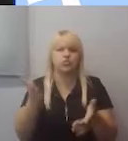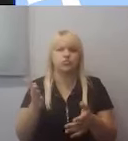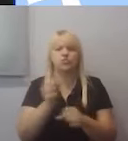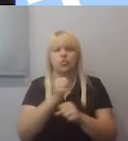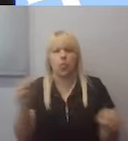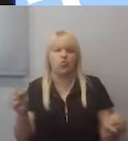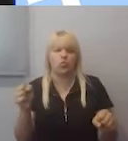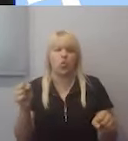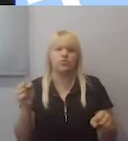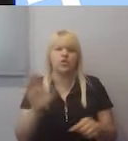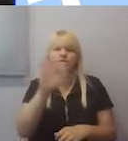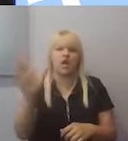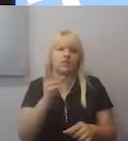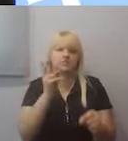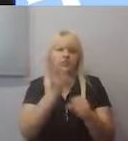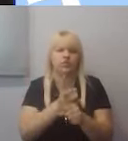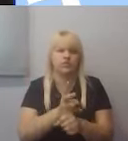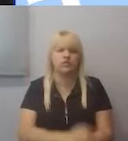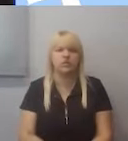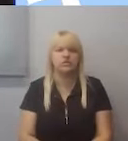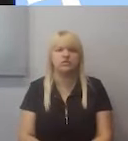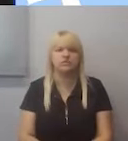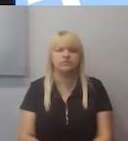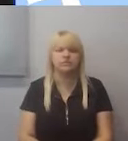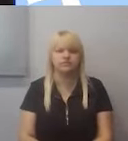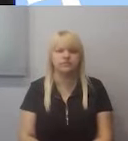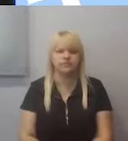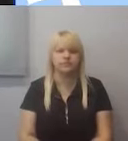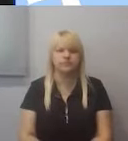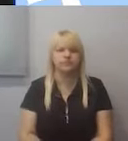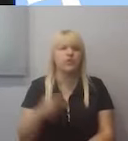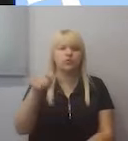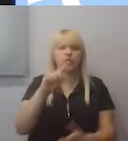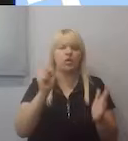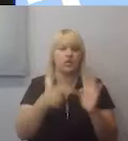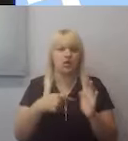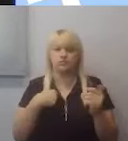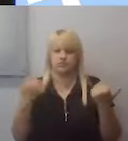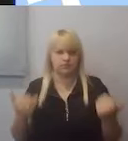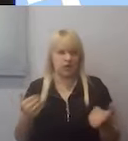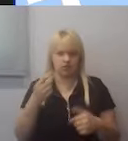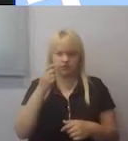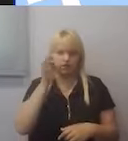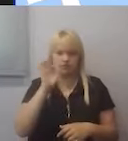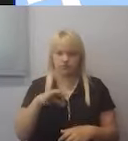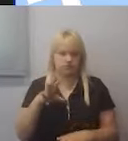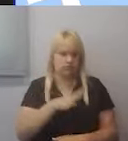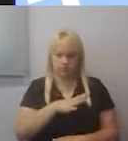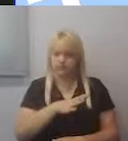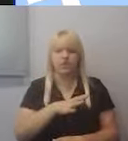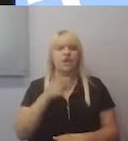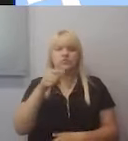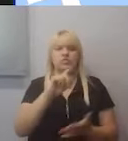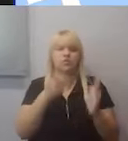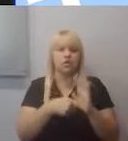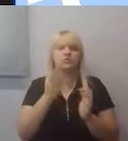jā nodrošināt funkcijas uz šo jautājumu šobrīd nebūšu kompetenti atbildēt šo jautājumu es domāju jūs